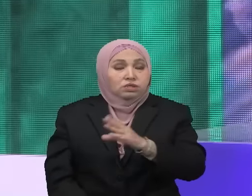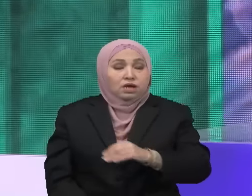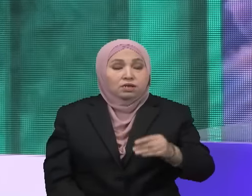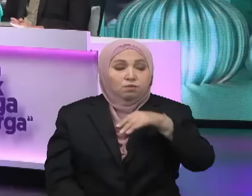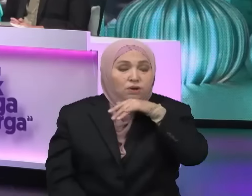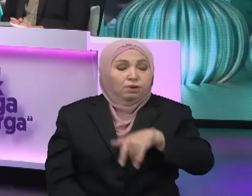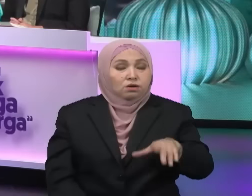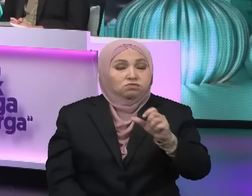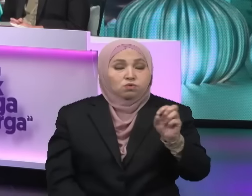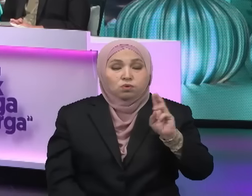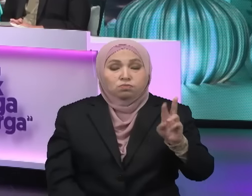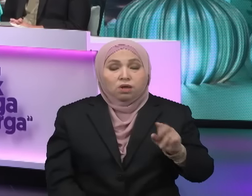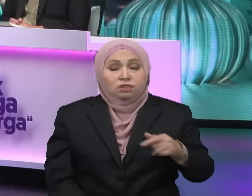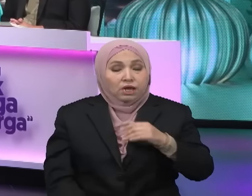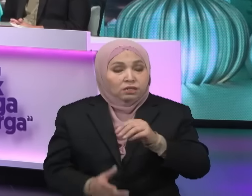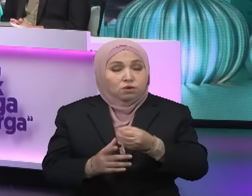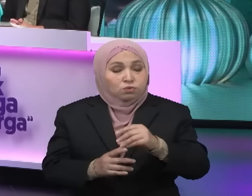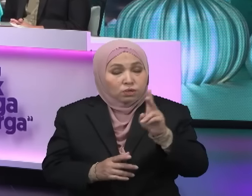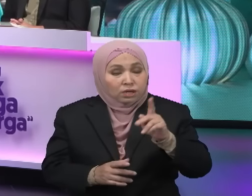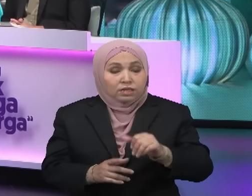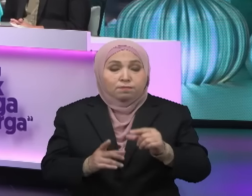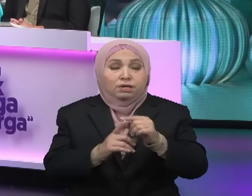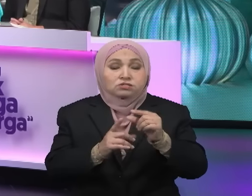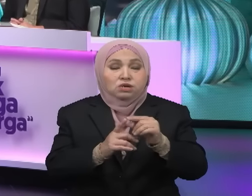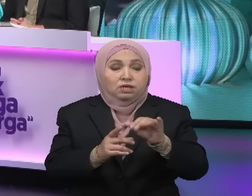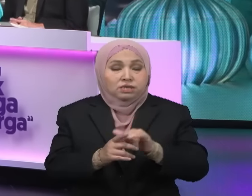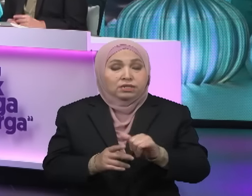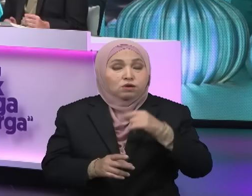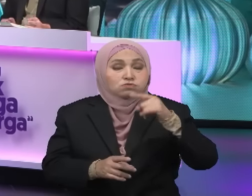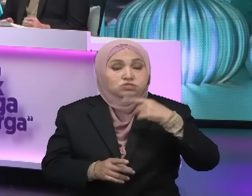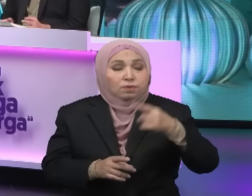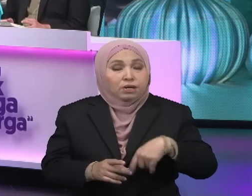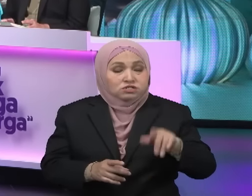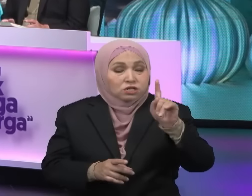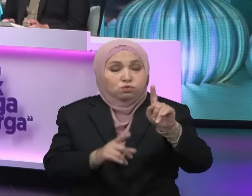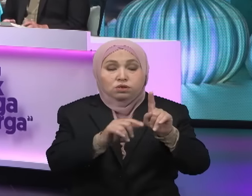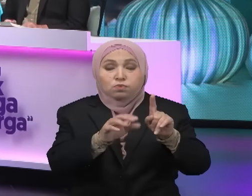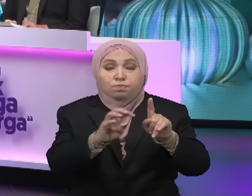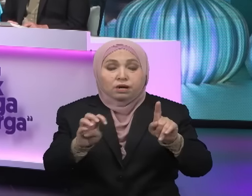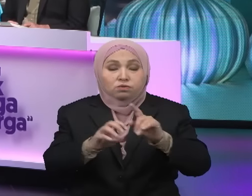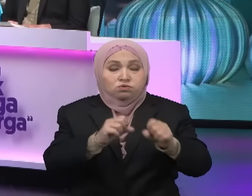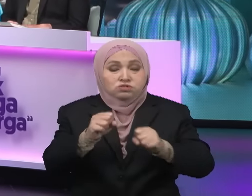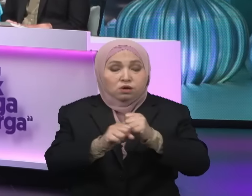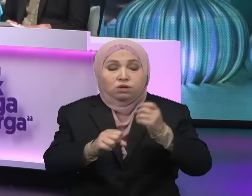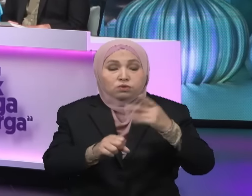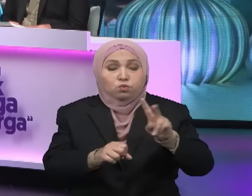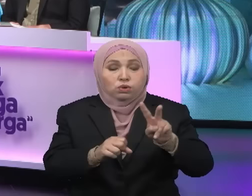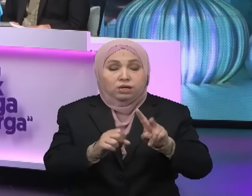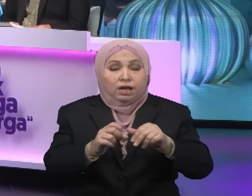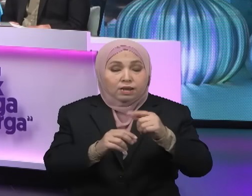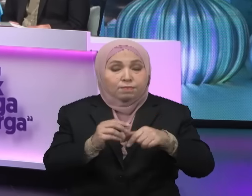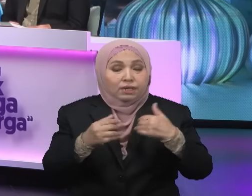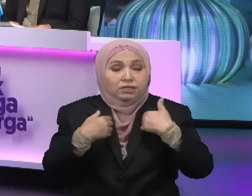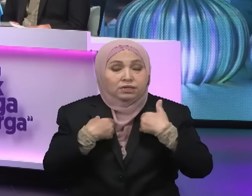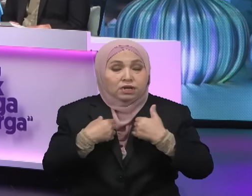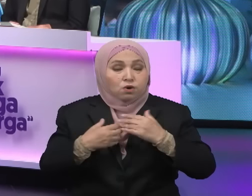Muhammad Rasulullah ataupun dua kalimah syahadah. Dua kalimah syahadah yang diucapkan 1400 tahun yang lepas adalah dua kalimah yang